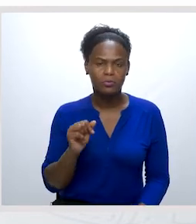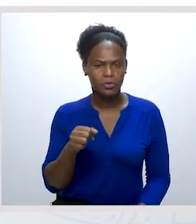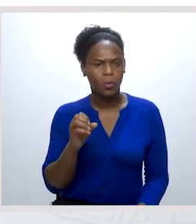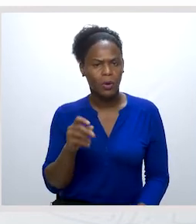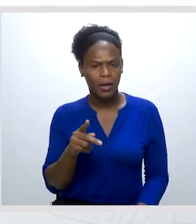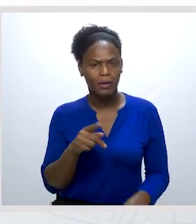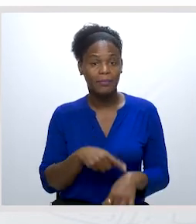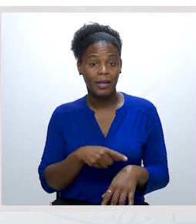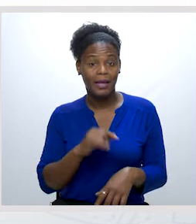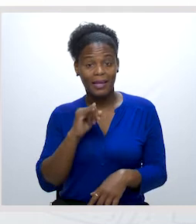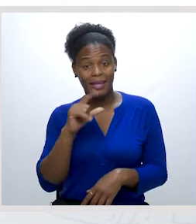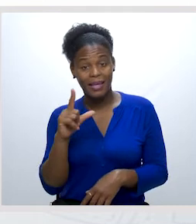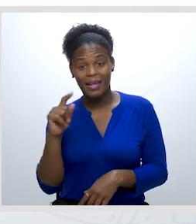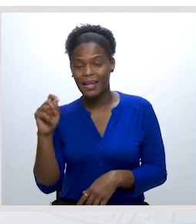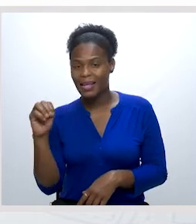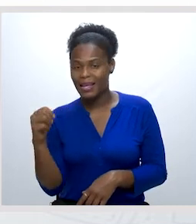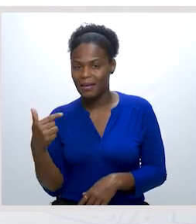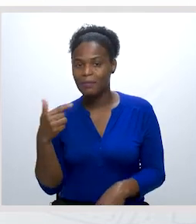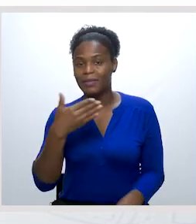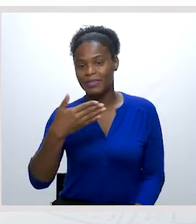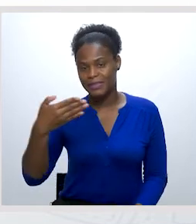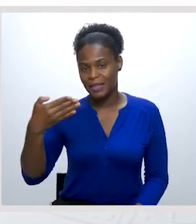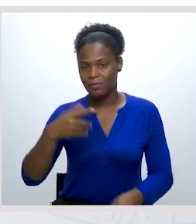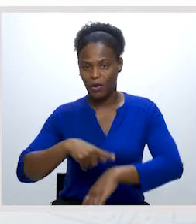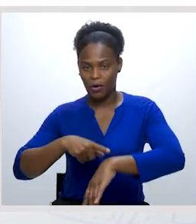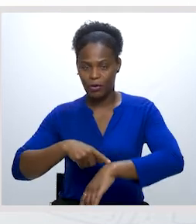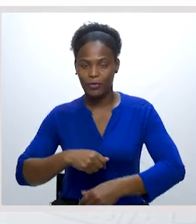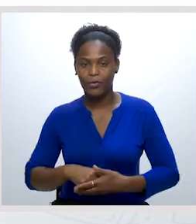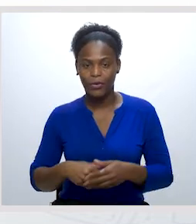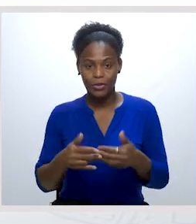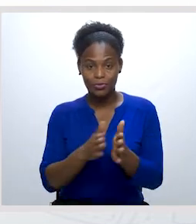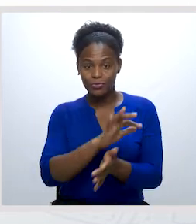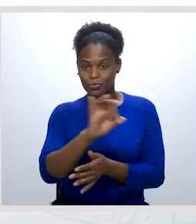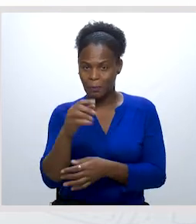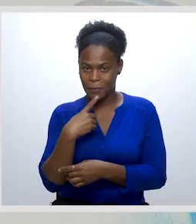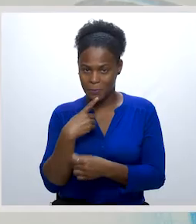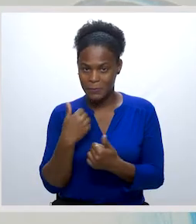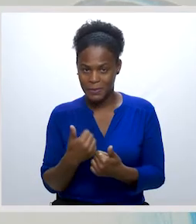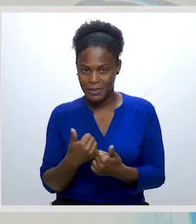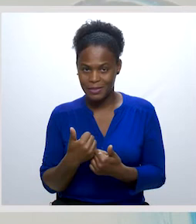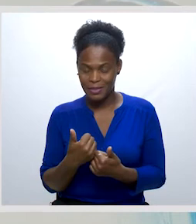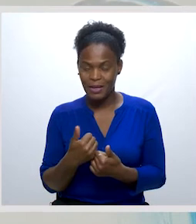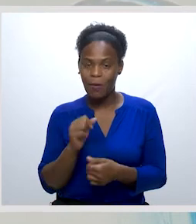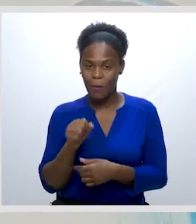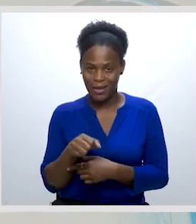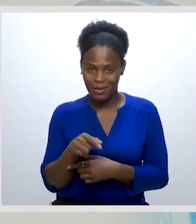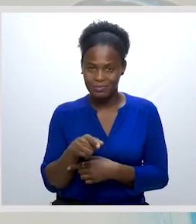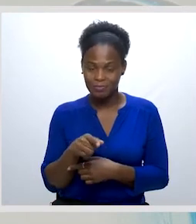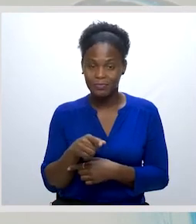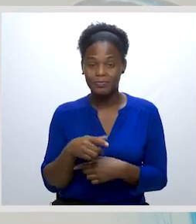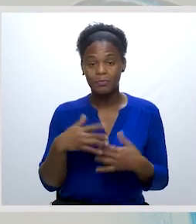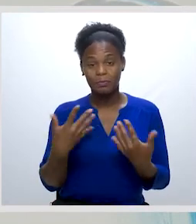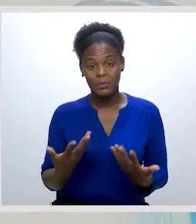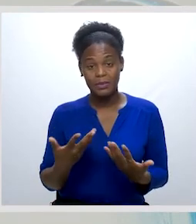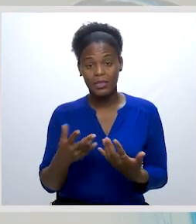Ok, très bien, il est 17 heures. Tout le monde a compris? Oui?